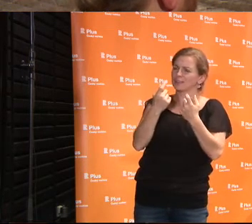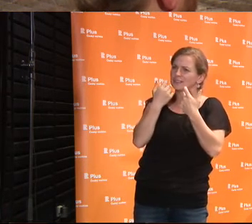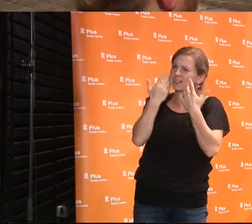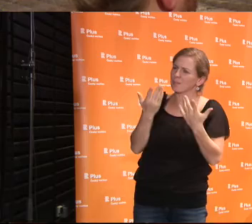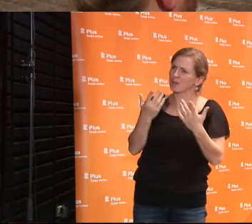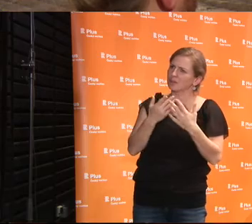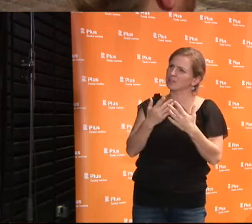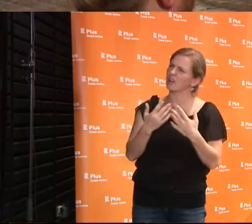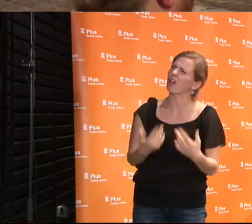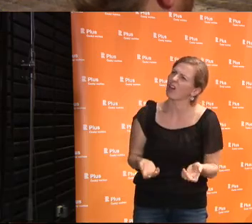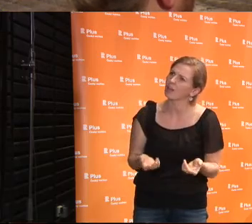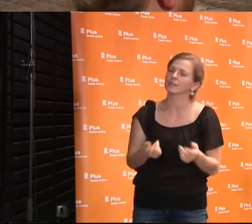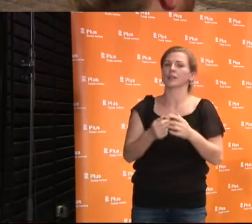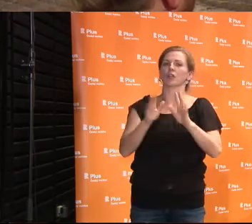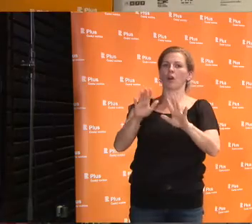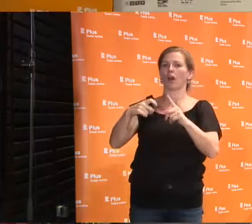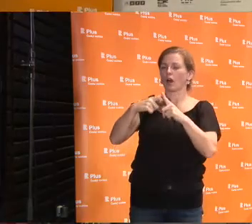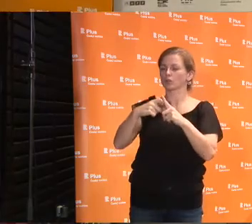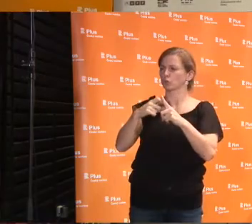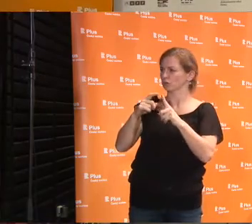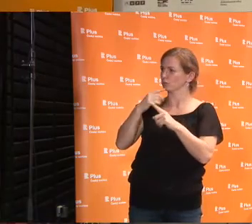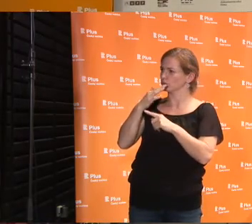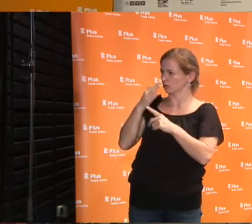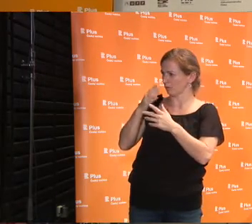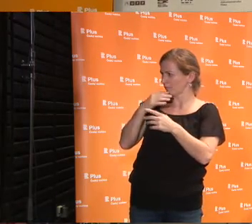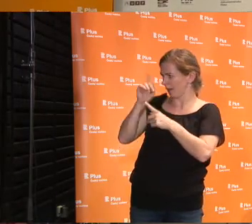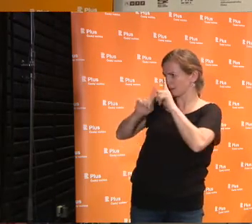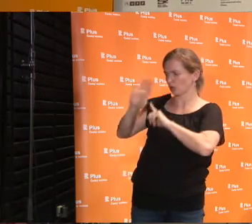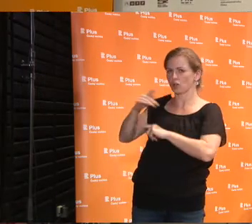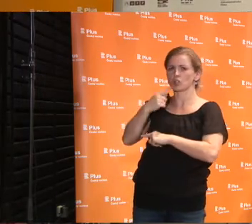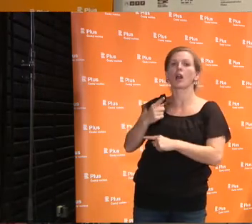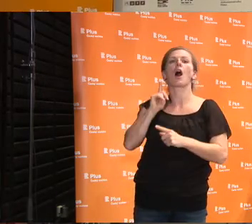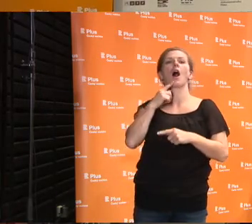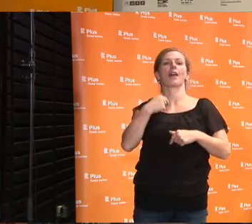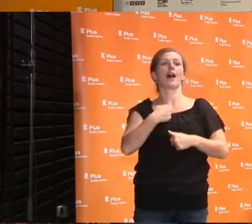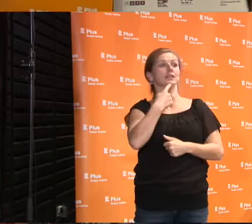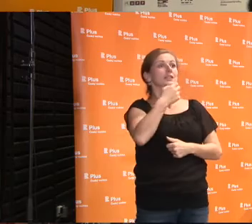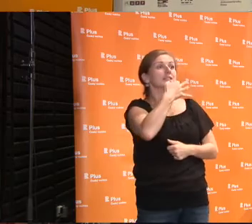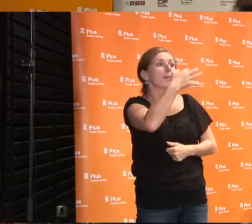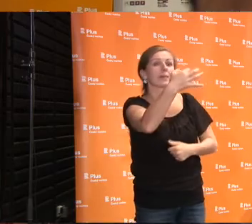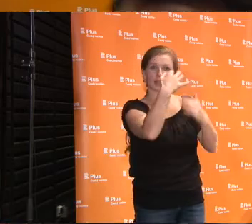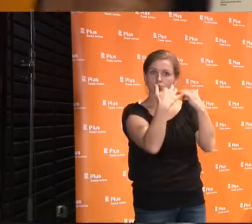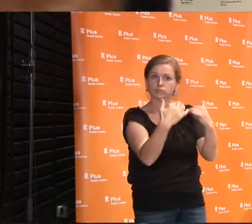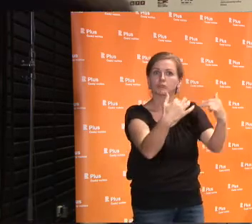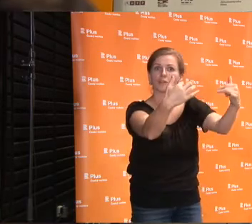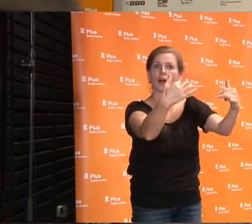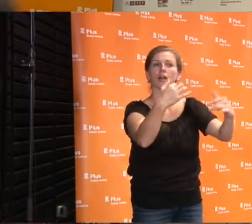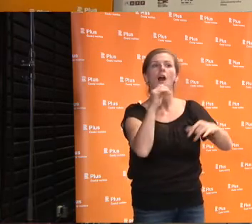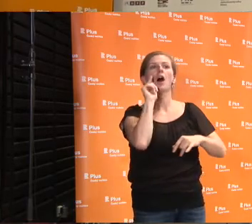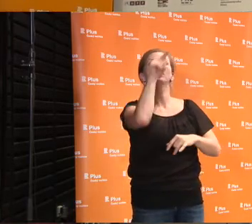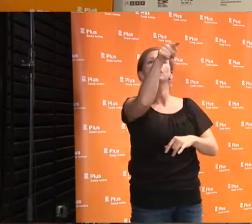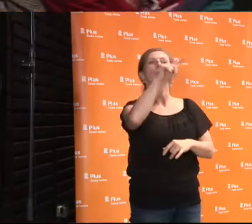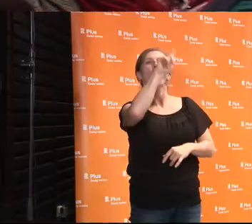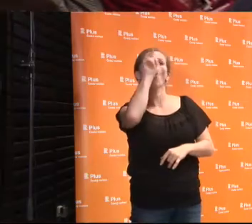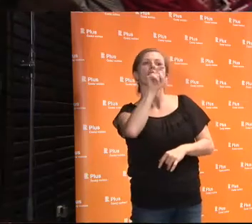problém. Říkám Bohumil Kartous. Já se vydávám opět do zadních řad v sále Horáckého divadla v Jihlavě, protože tady máme další dotaz. Hezký